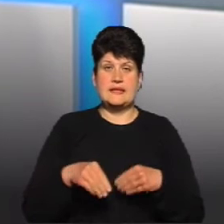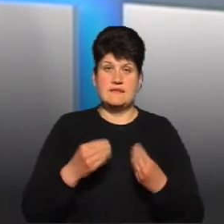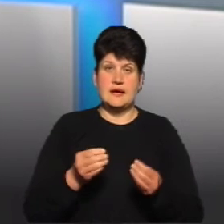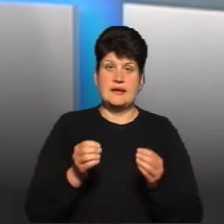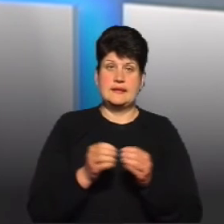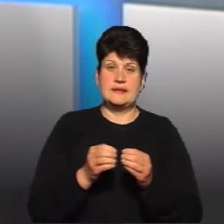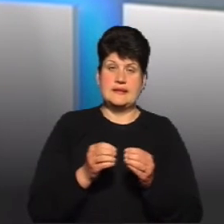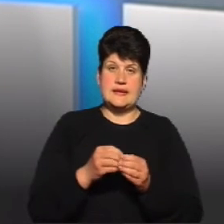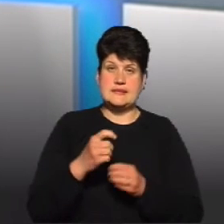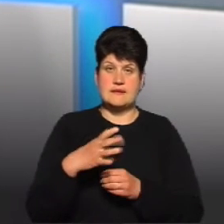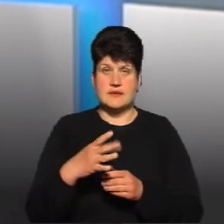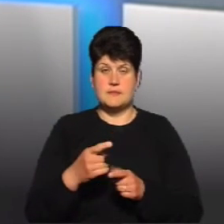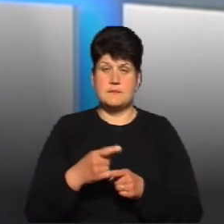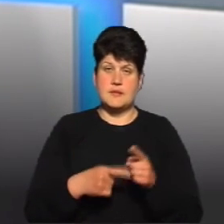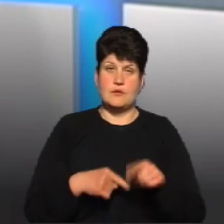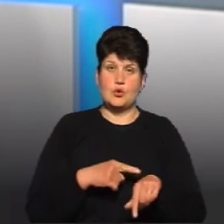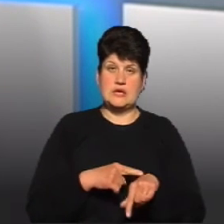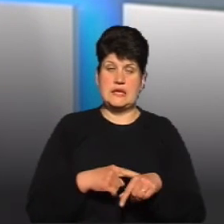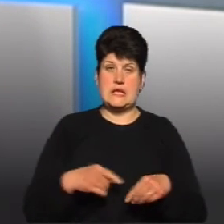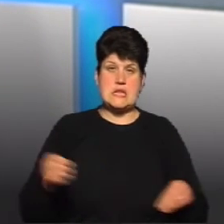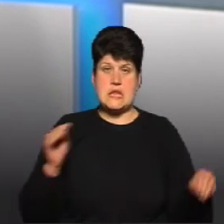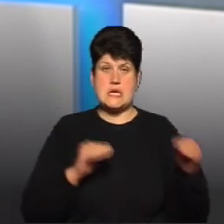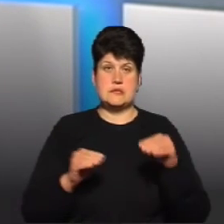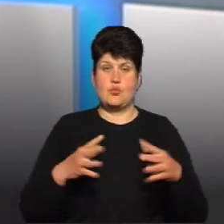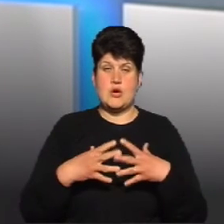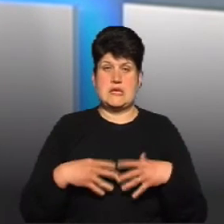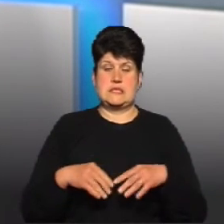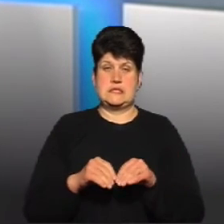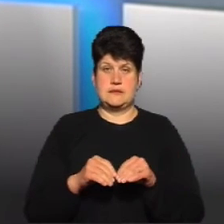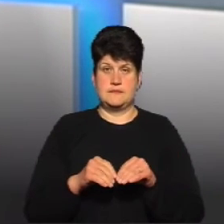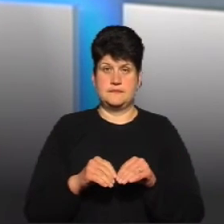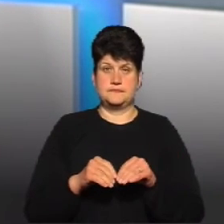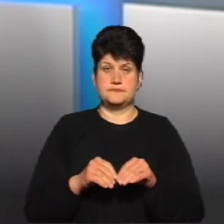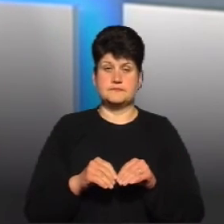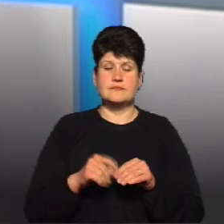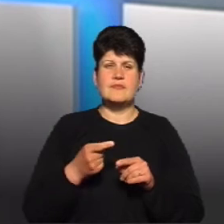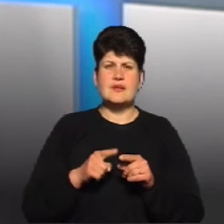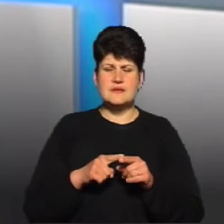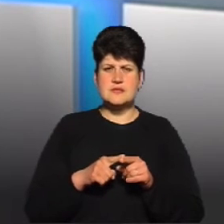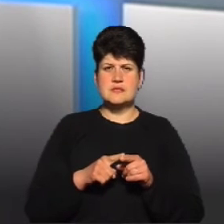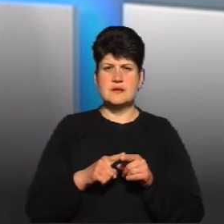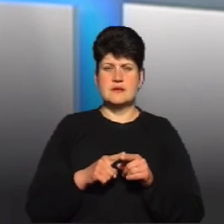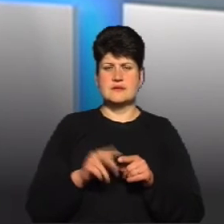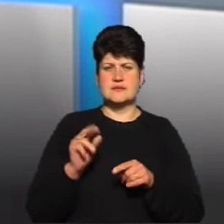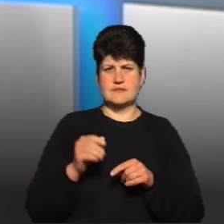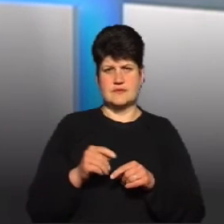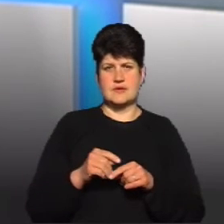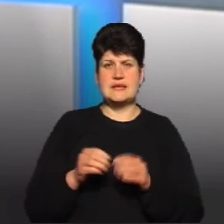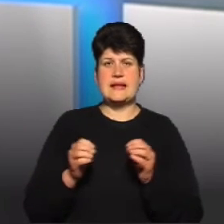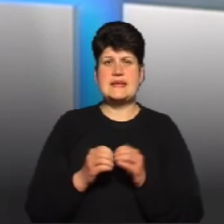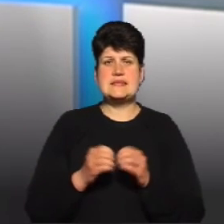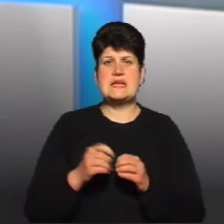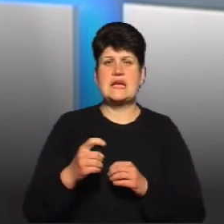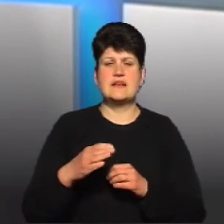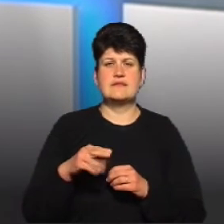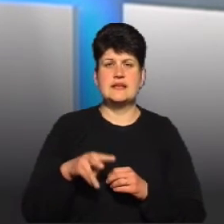сім'ї. Ну, півгодини, це, я думаю, вже все ж таки деякими істориками завищена цифра. 10 хвилин. Тобто, що ти встиг за